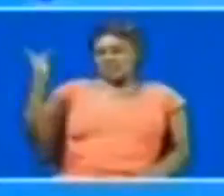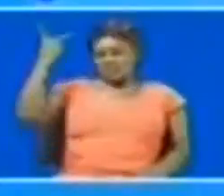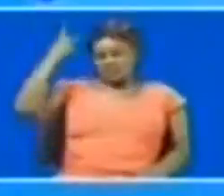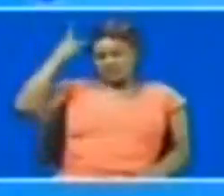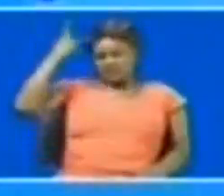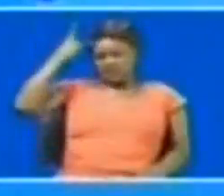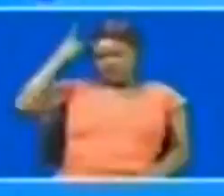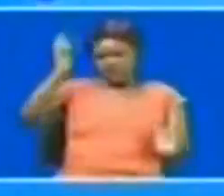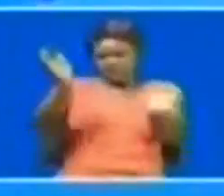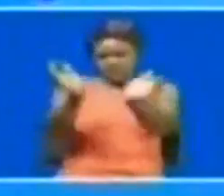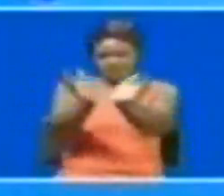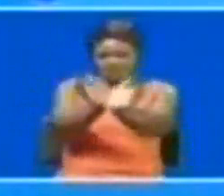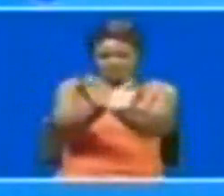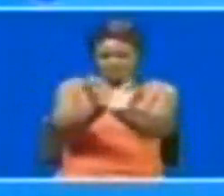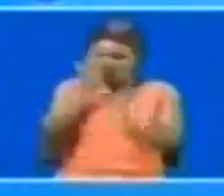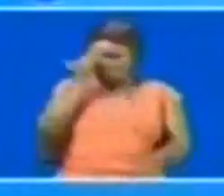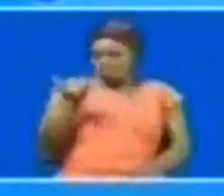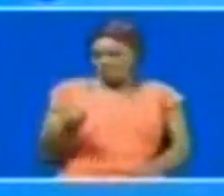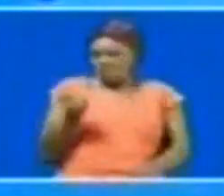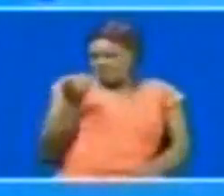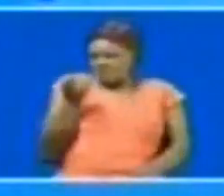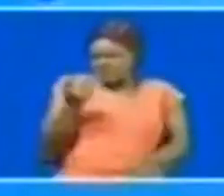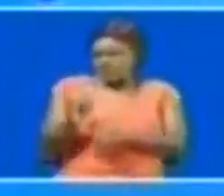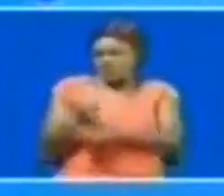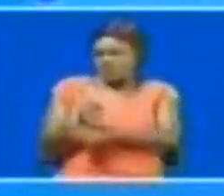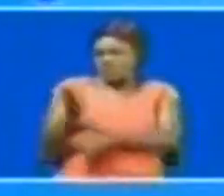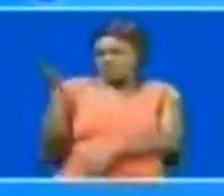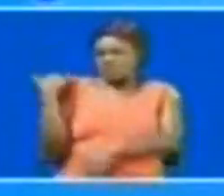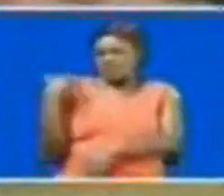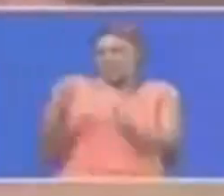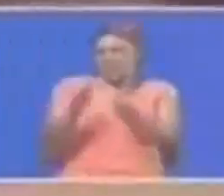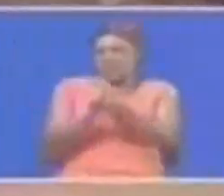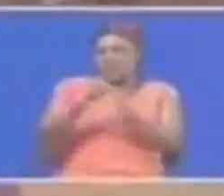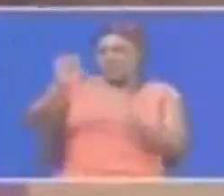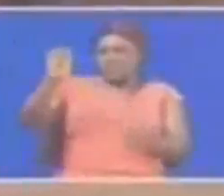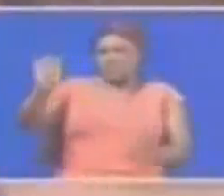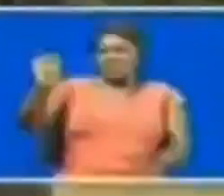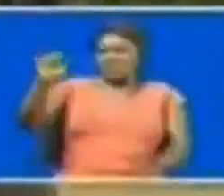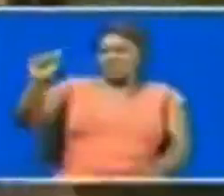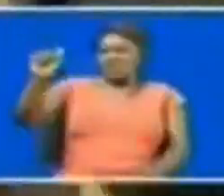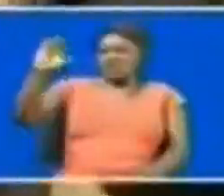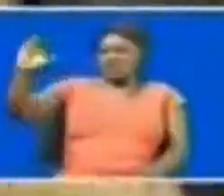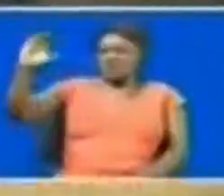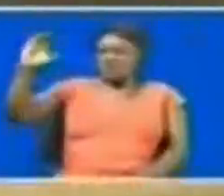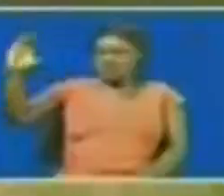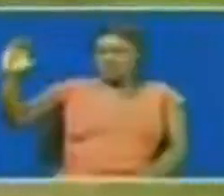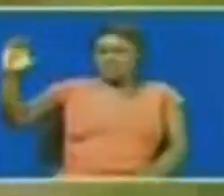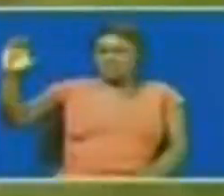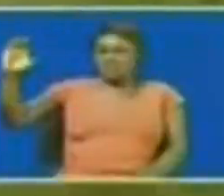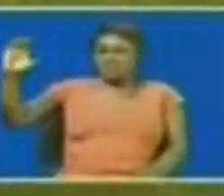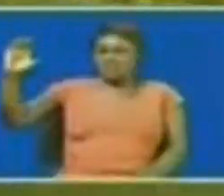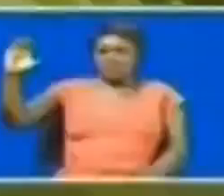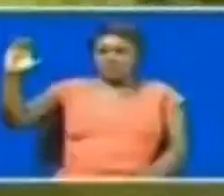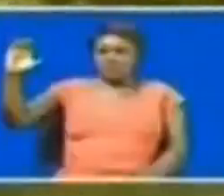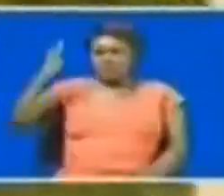Evans Kidero amekamatwa. Kidero amekamatwa saa chache zilizopita na maafisa wa tume ya kupambana na ufisadi nchini